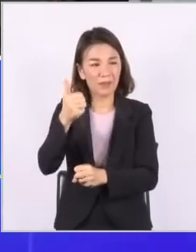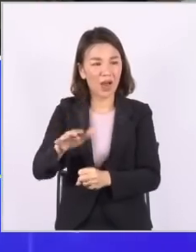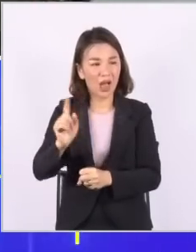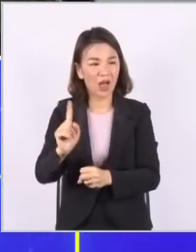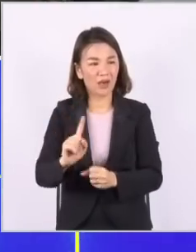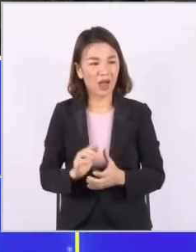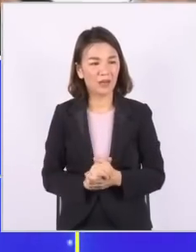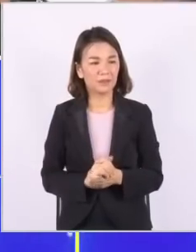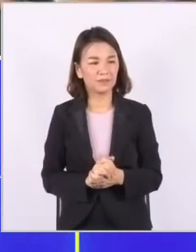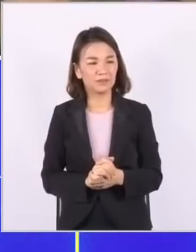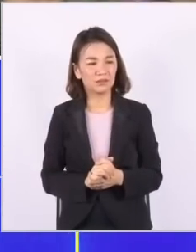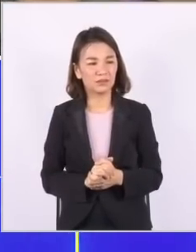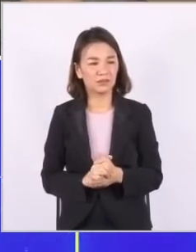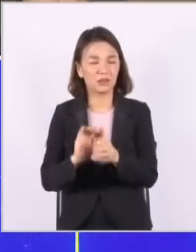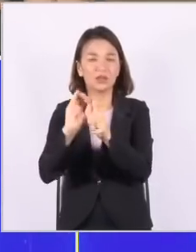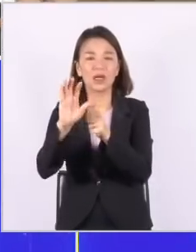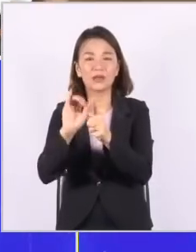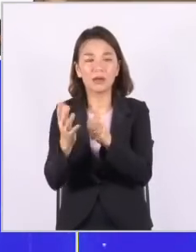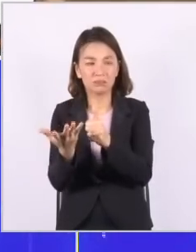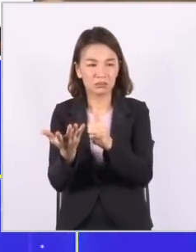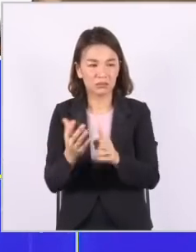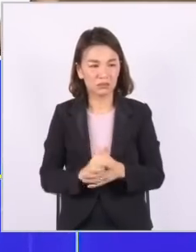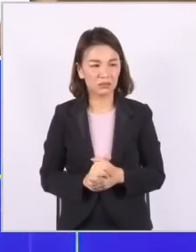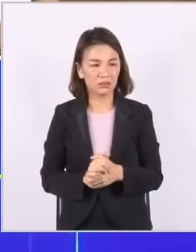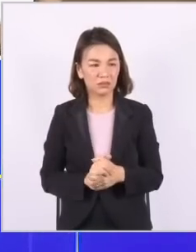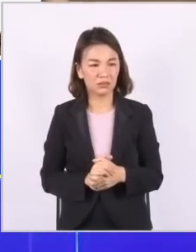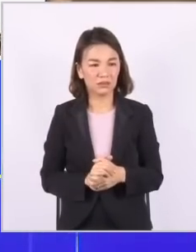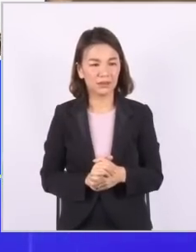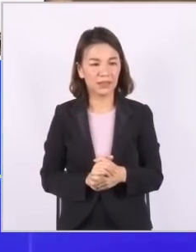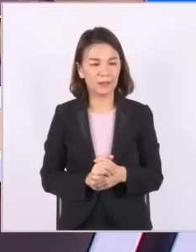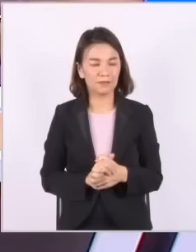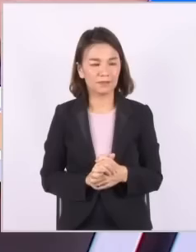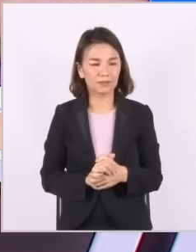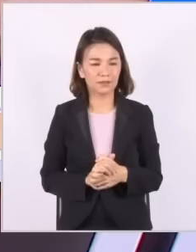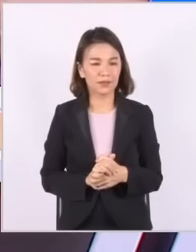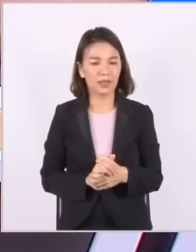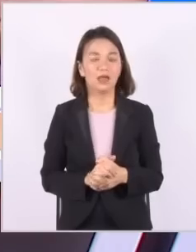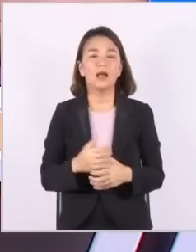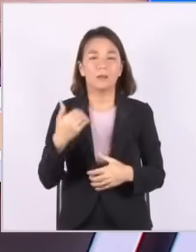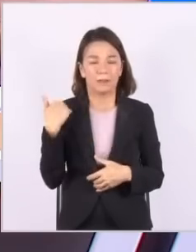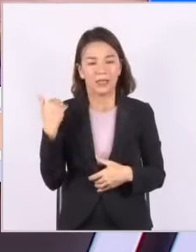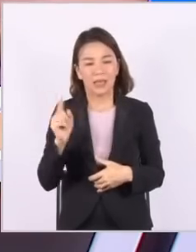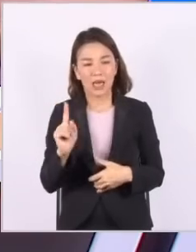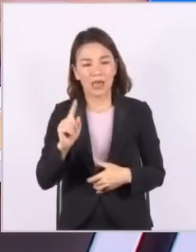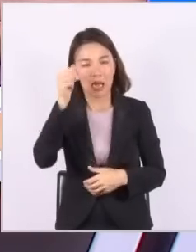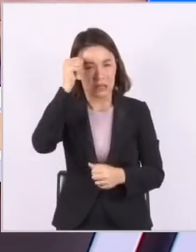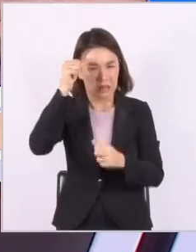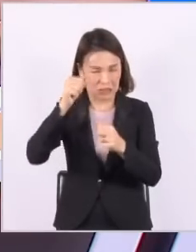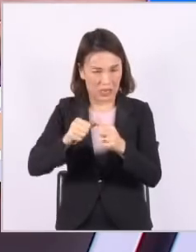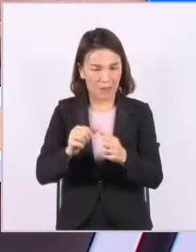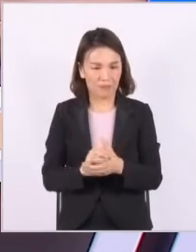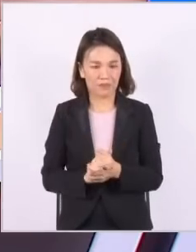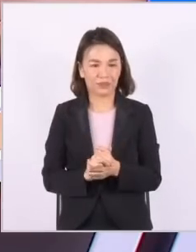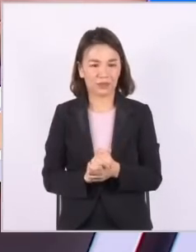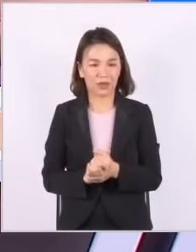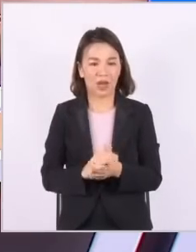่ ะ อันนี้แนะนำแล้วกันเนาะ เห็นใจเลยอ่ะ เห็นใจ พอเกิดข่าวแบบนี้เป็นอุทาหรณ์ให้คนที่มีส